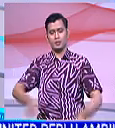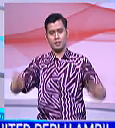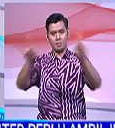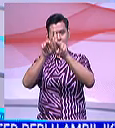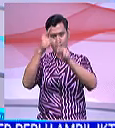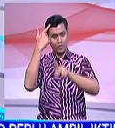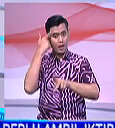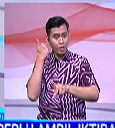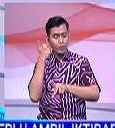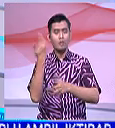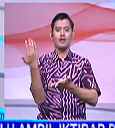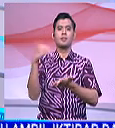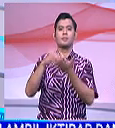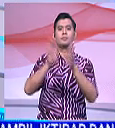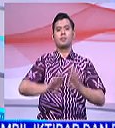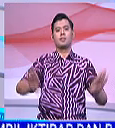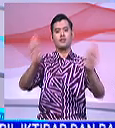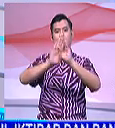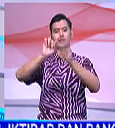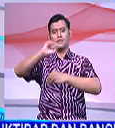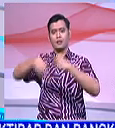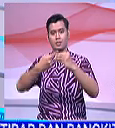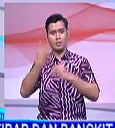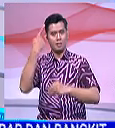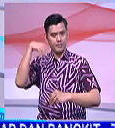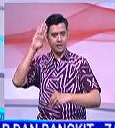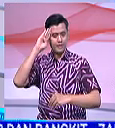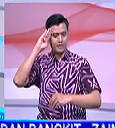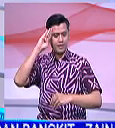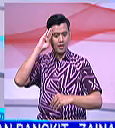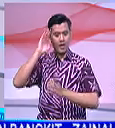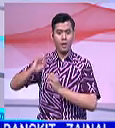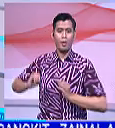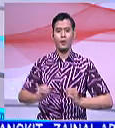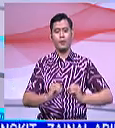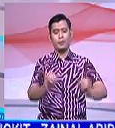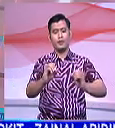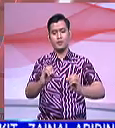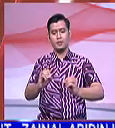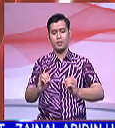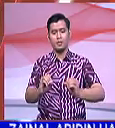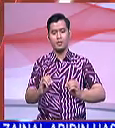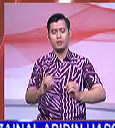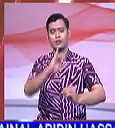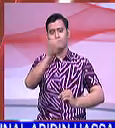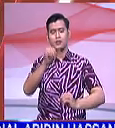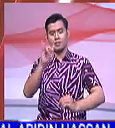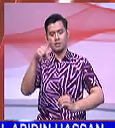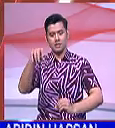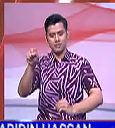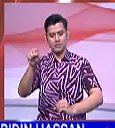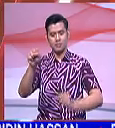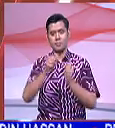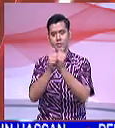butiran penuh semoga operasi bersepadu penguatkuasa jabatan agama Islam bersama